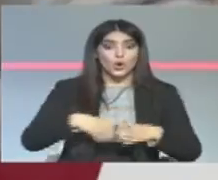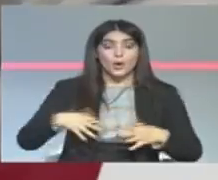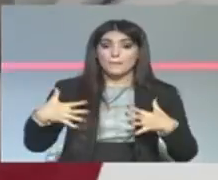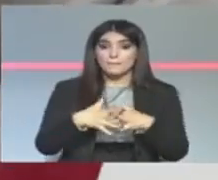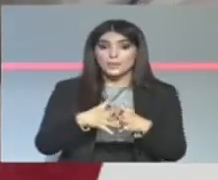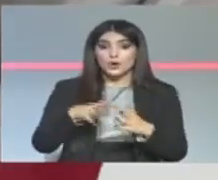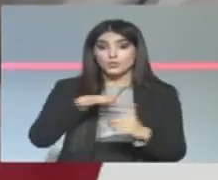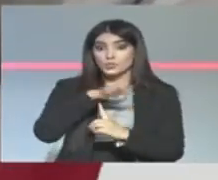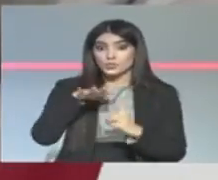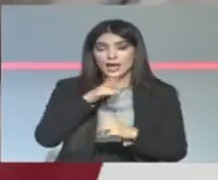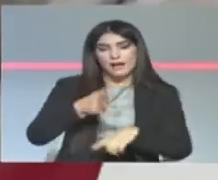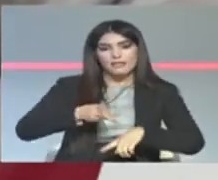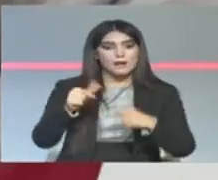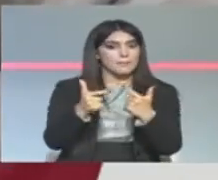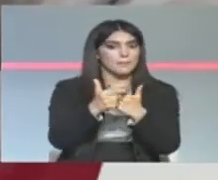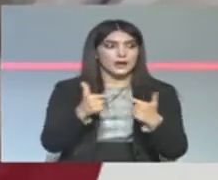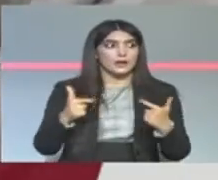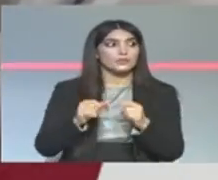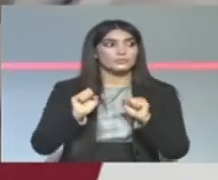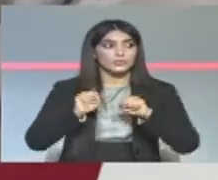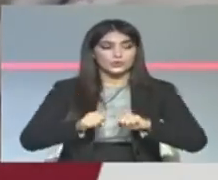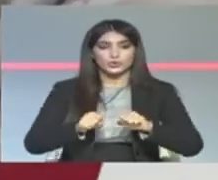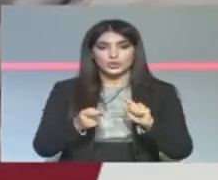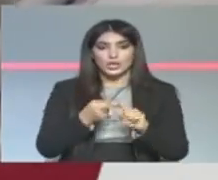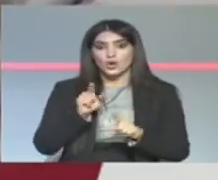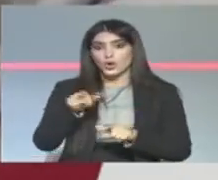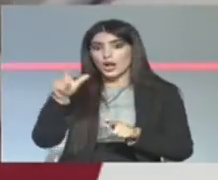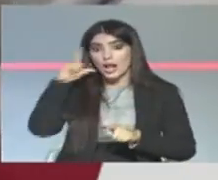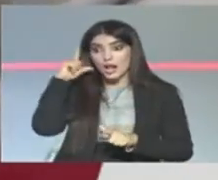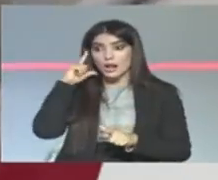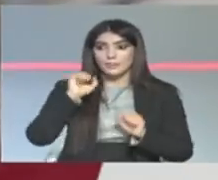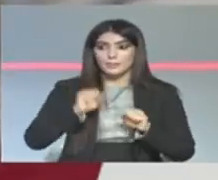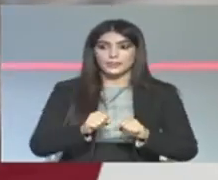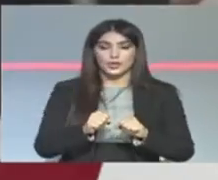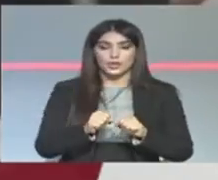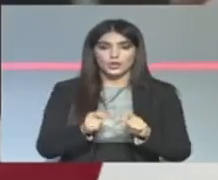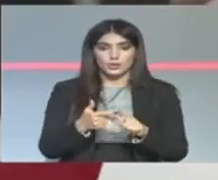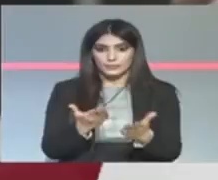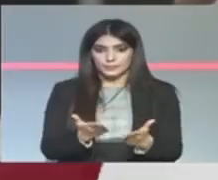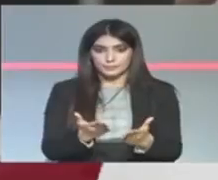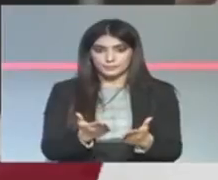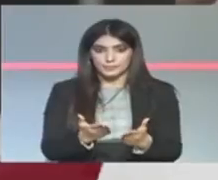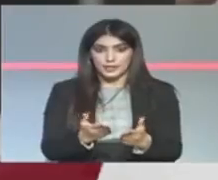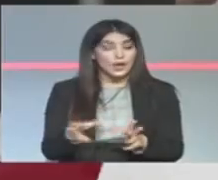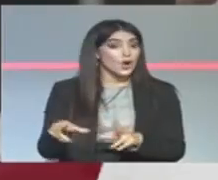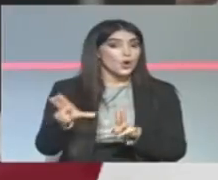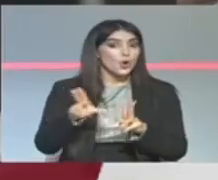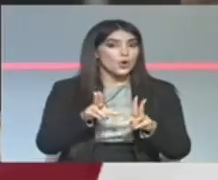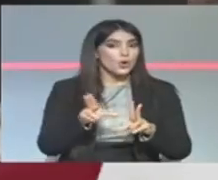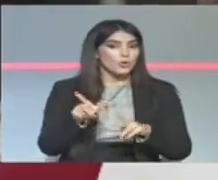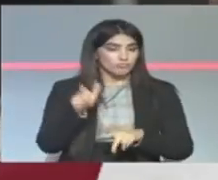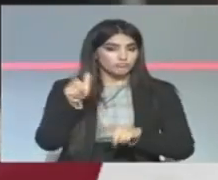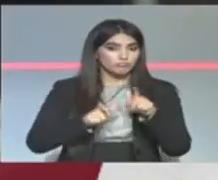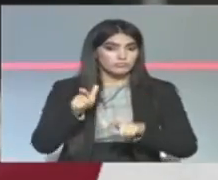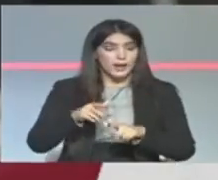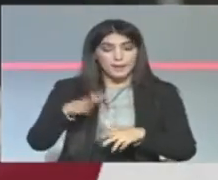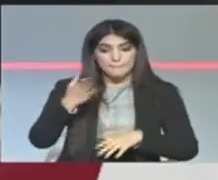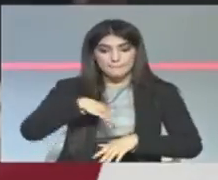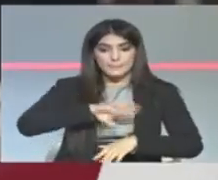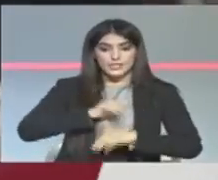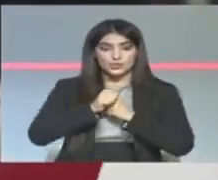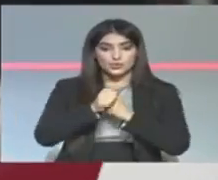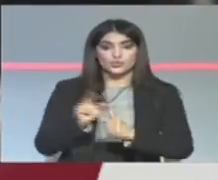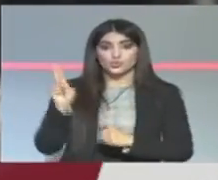اكثر تنوعا حتى يمثل كل ليبيا وان تاسس لوضع بناءه وذهب بعضهم الى مبعوث الامم المتحده